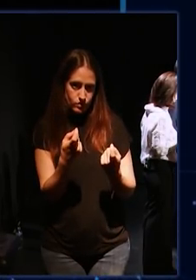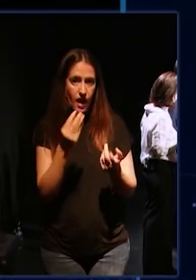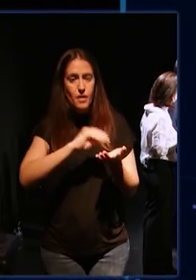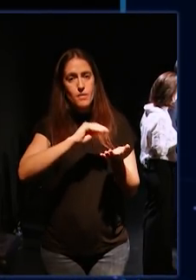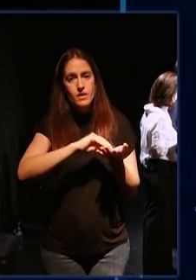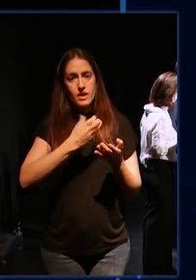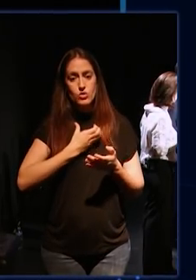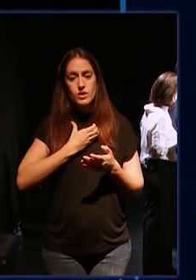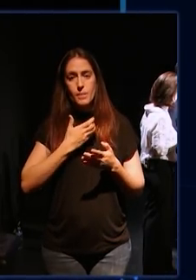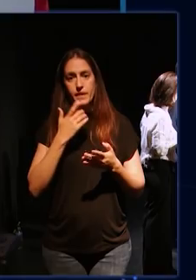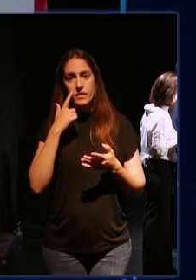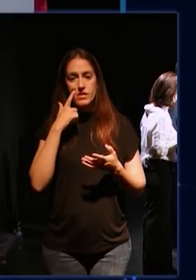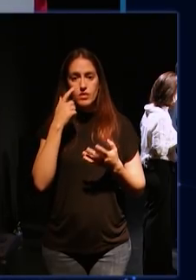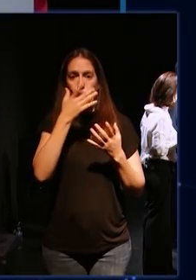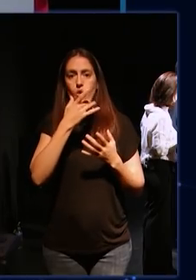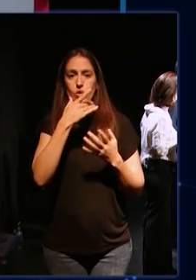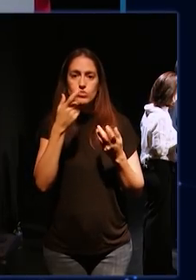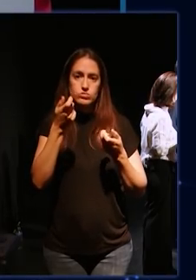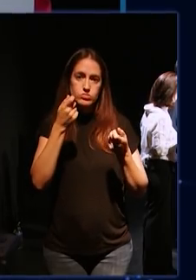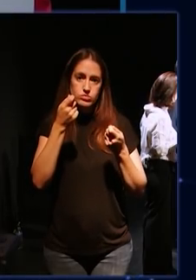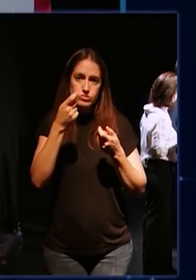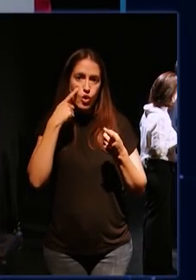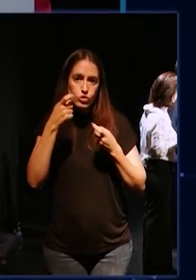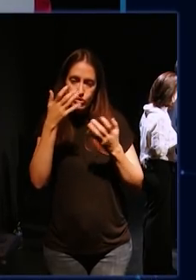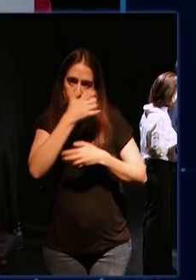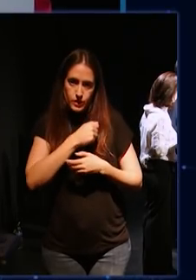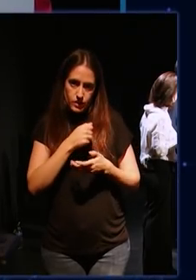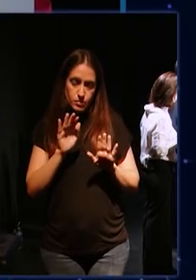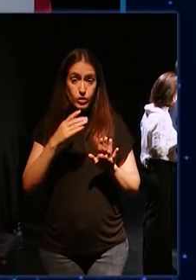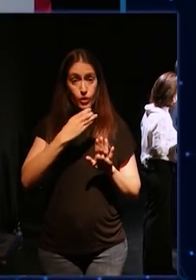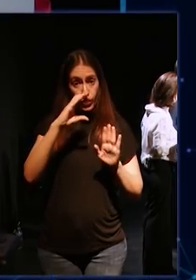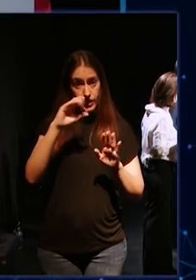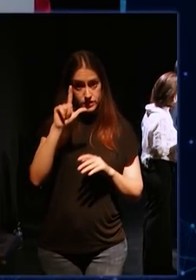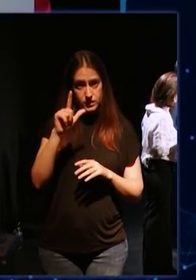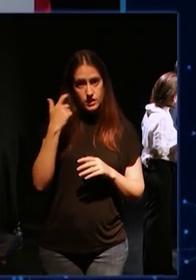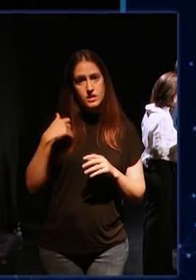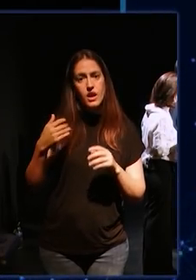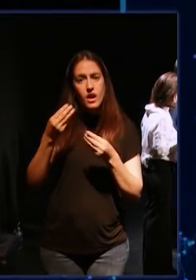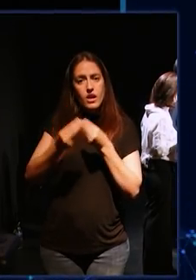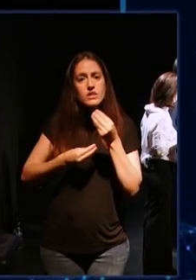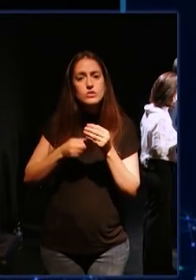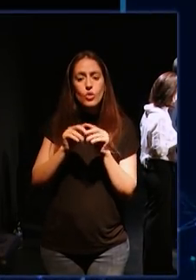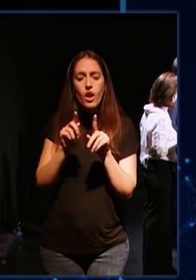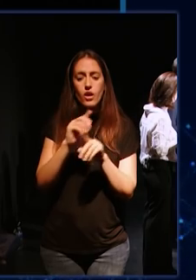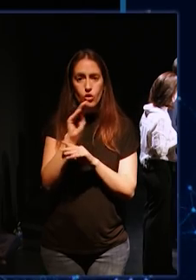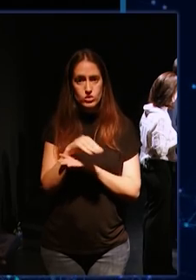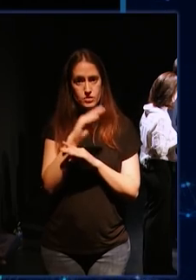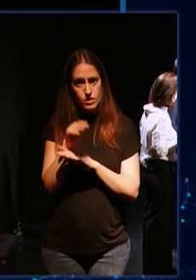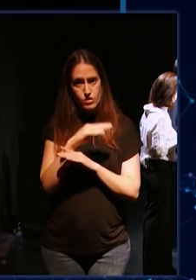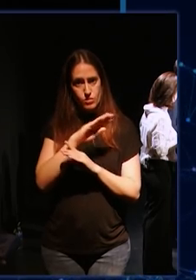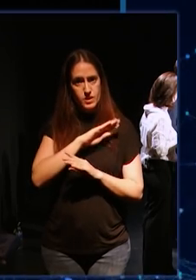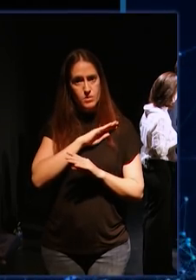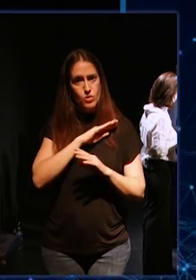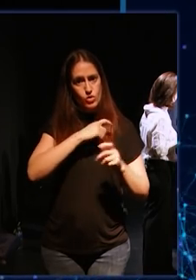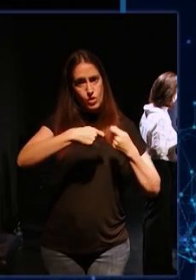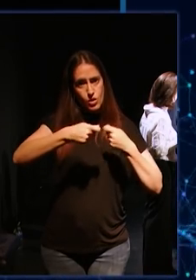mans de l'Ajuntament evitar-ho. Tot i així, el C7 ha treballat en la conservació del patrimoni empresarial i comercial, en